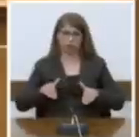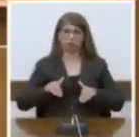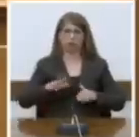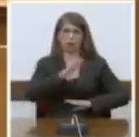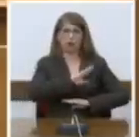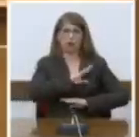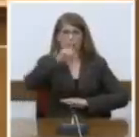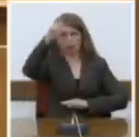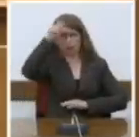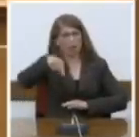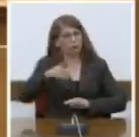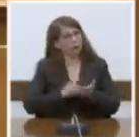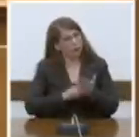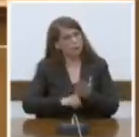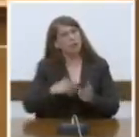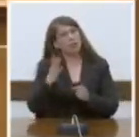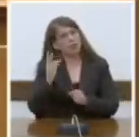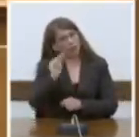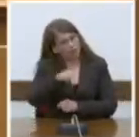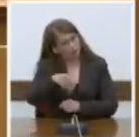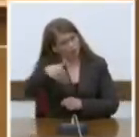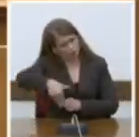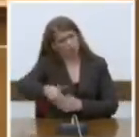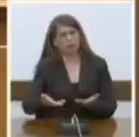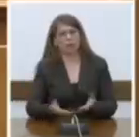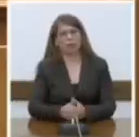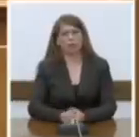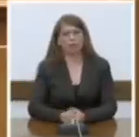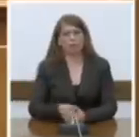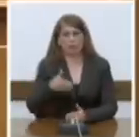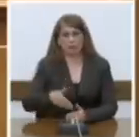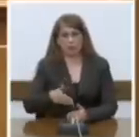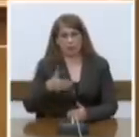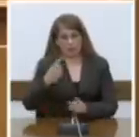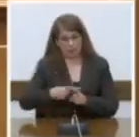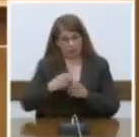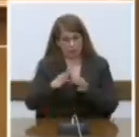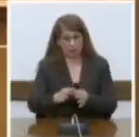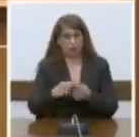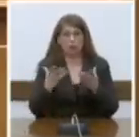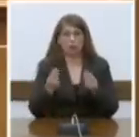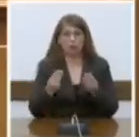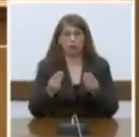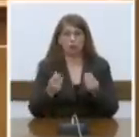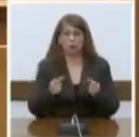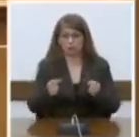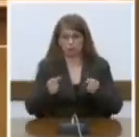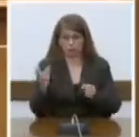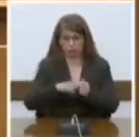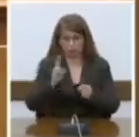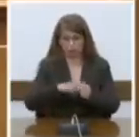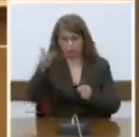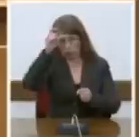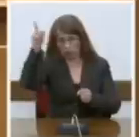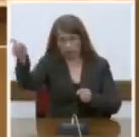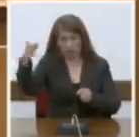πρέπει να αξιοποιηθεί και σήμερα. Σήμερα η αλληλεγγύη που επέδειξε η Ελλάδα σε συνέχεια των πολύ νεκρών σεισμών και η μείωση των παραβιάσεων δημιουργούν